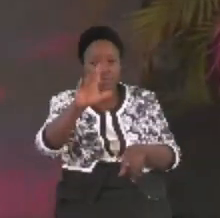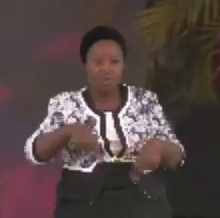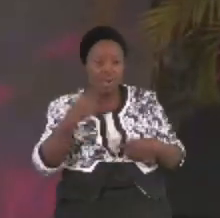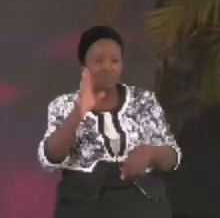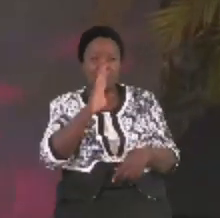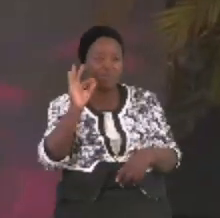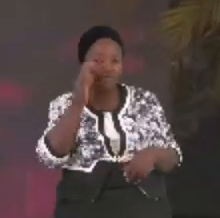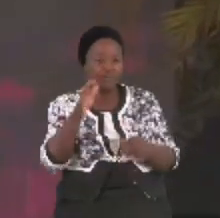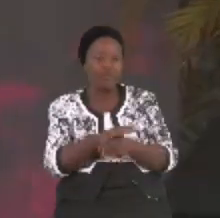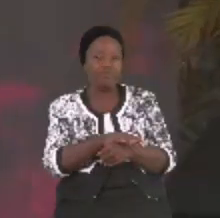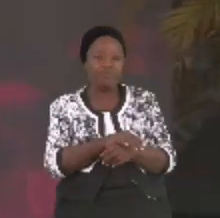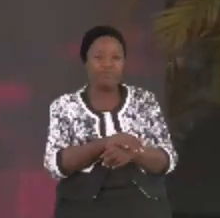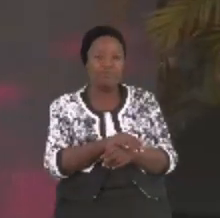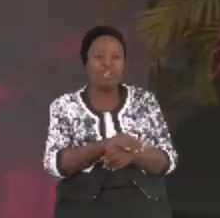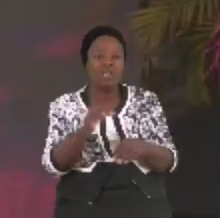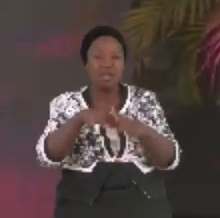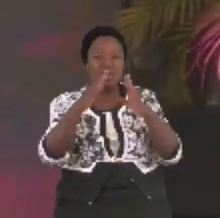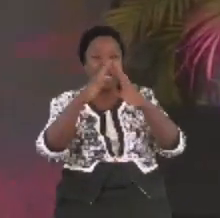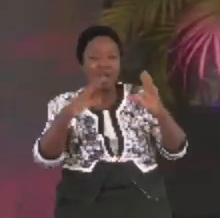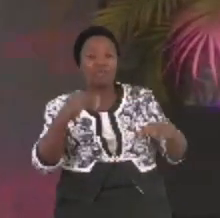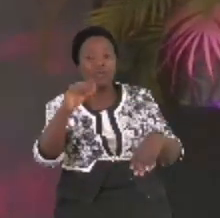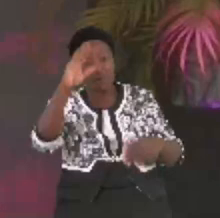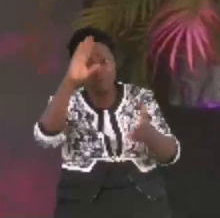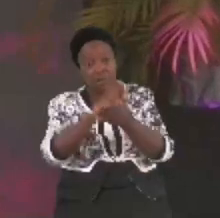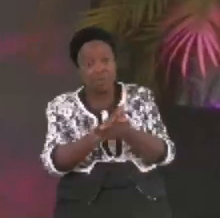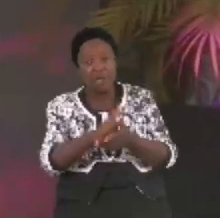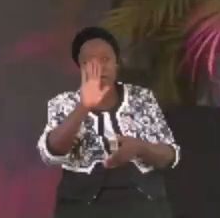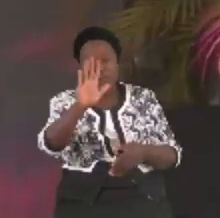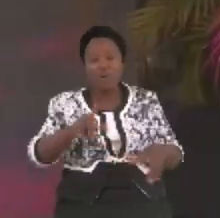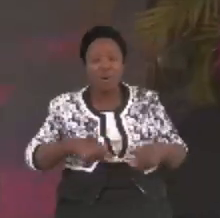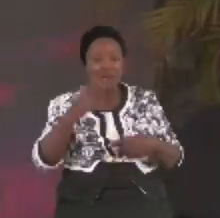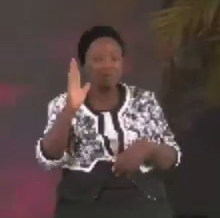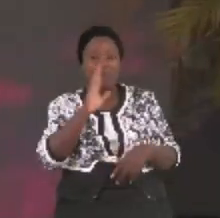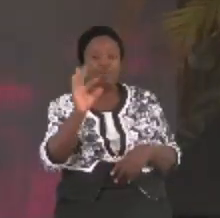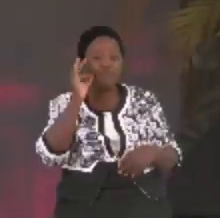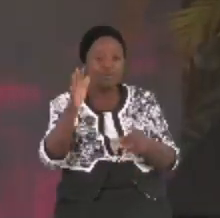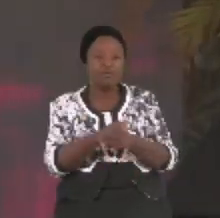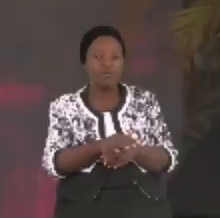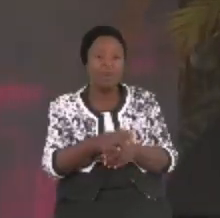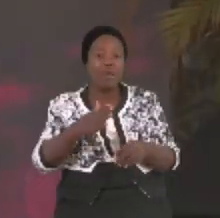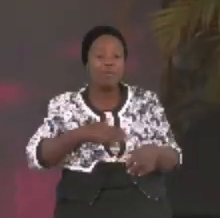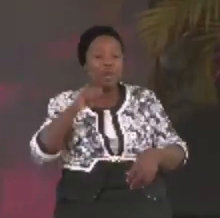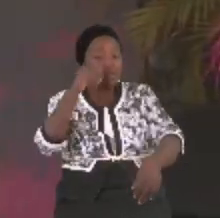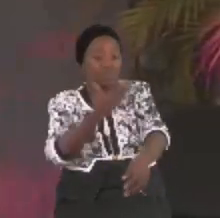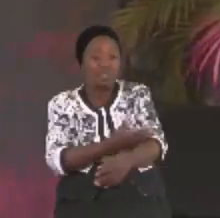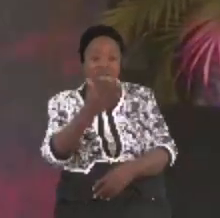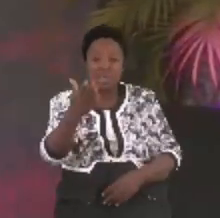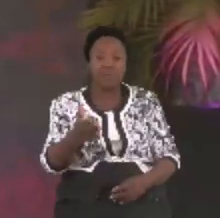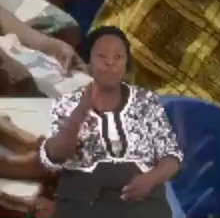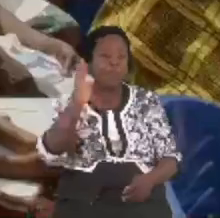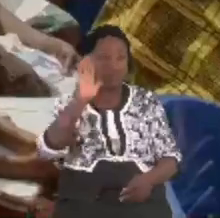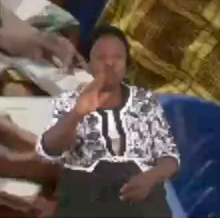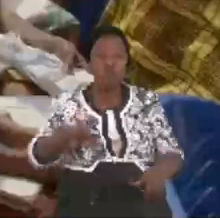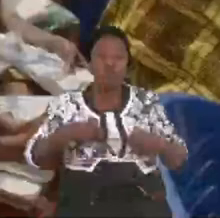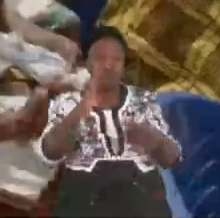sera fructueuse. Dans la maison de ton mari, ta vie sera fructueuse. Ma fille là-bas, ta vie